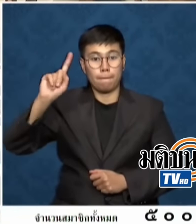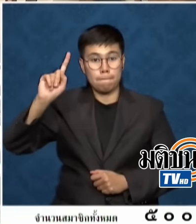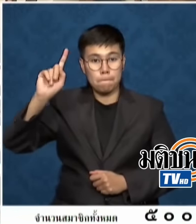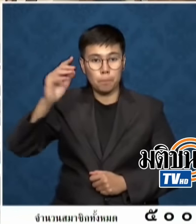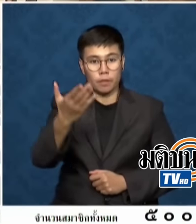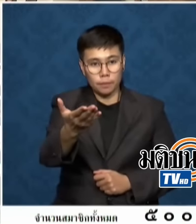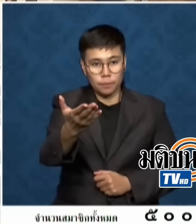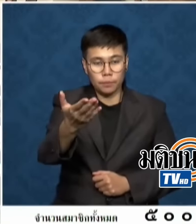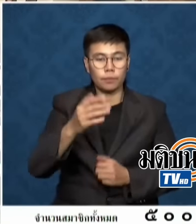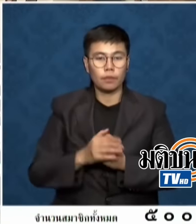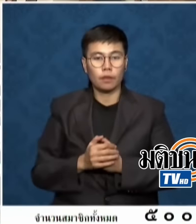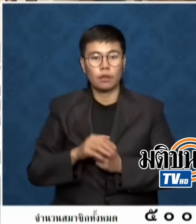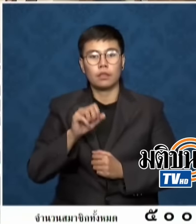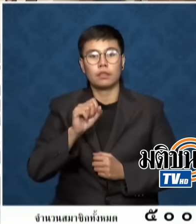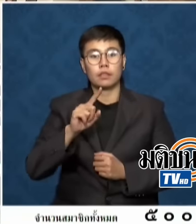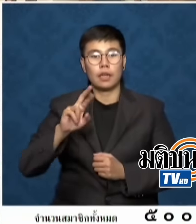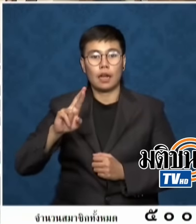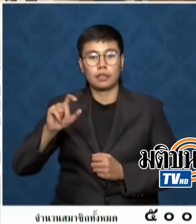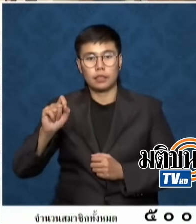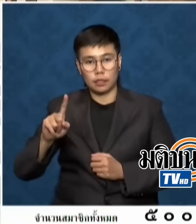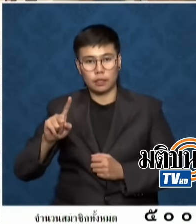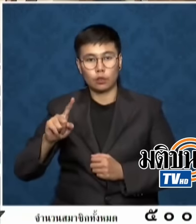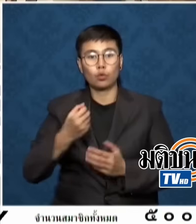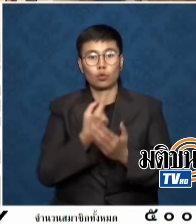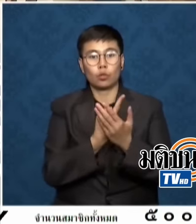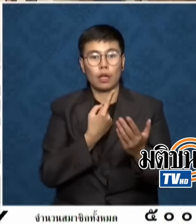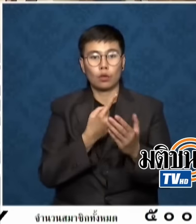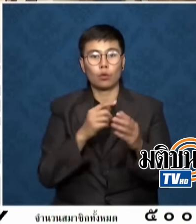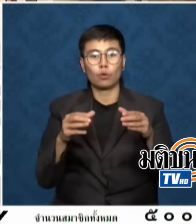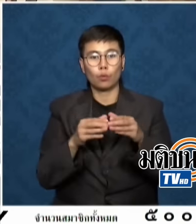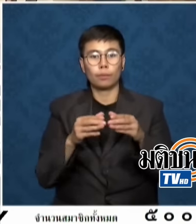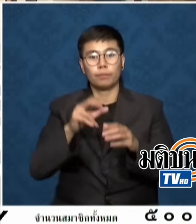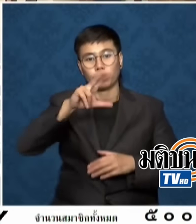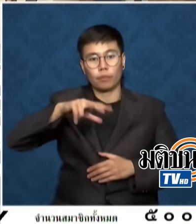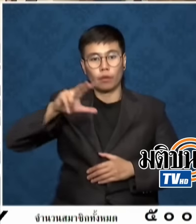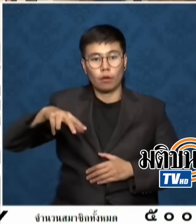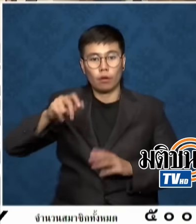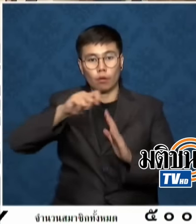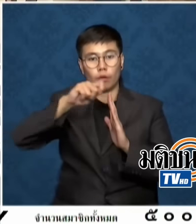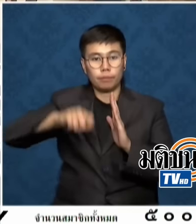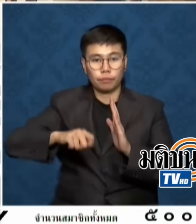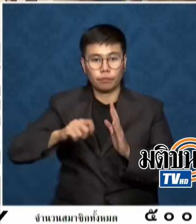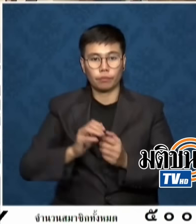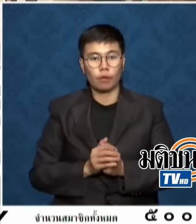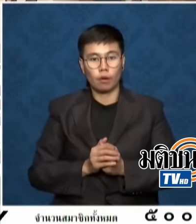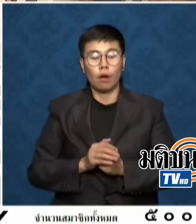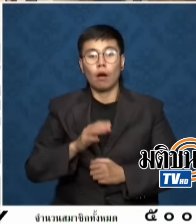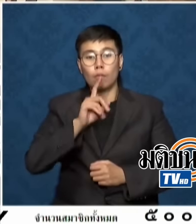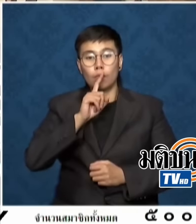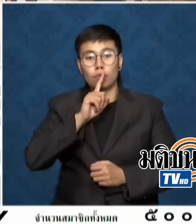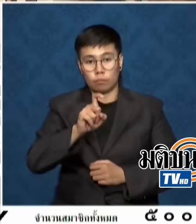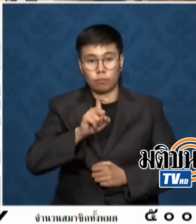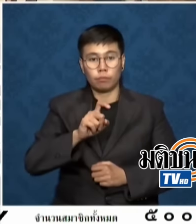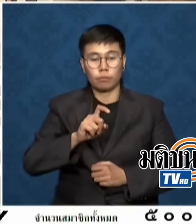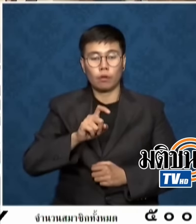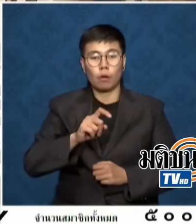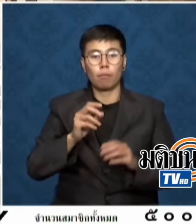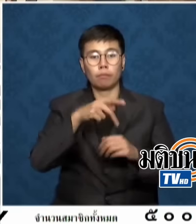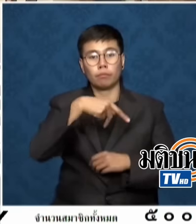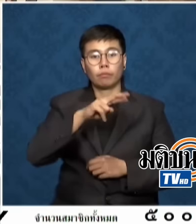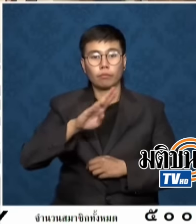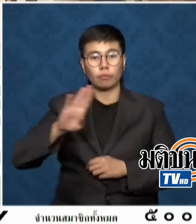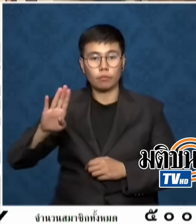เจอเลยครับ ศิลสิทธิ์เลิศลาภครับผู้แทนจากพรรคเพื่อไทยโคราชท่านประธานครับผมหารือว่าพรบทุ